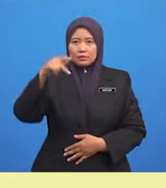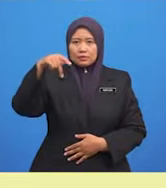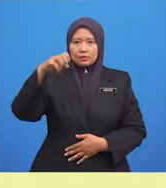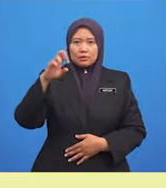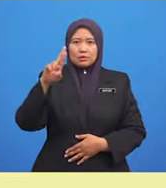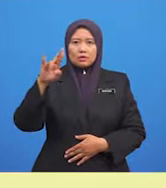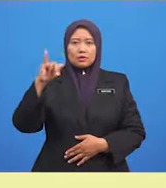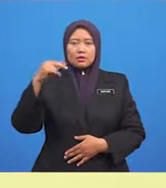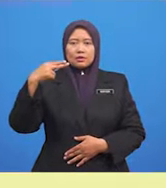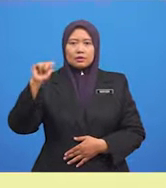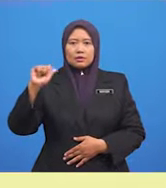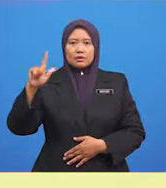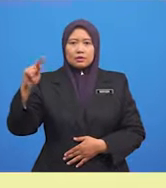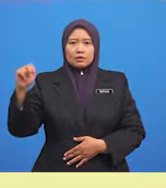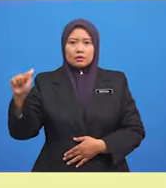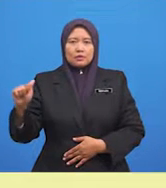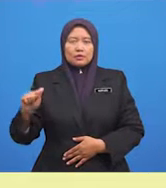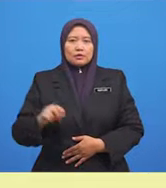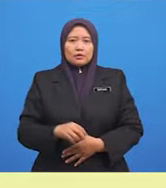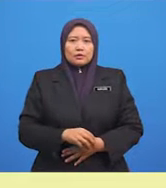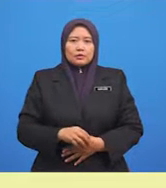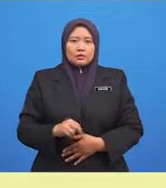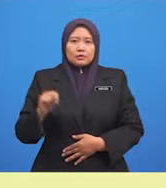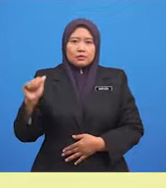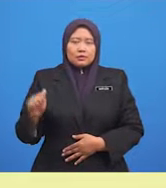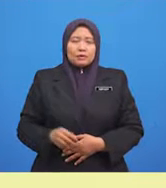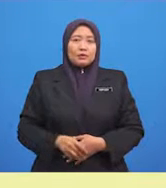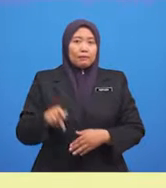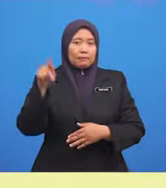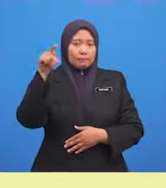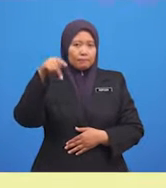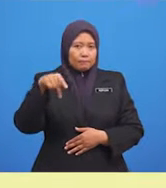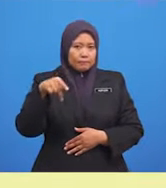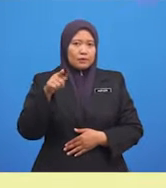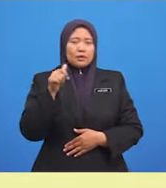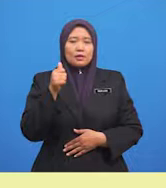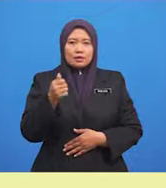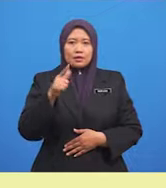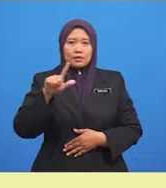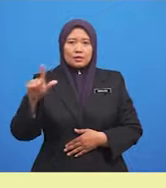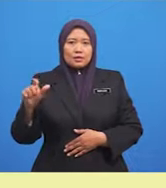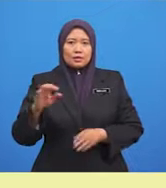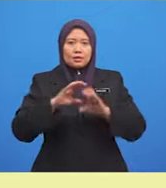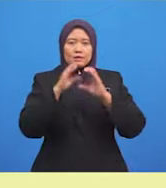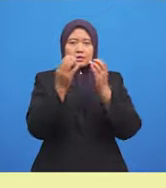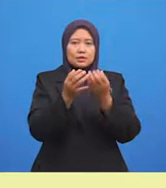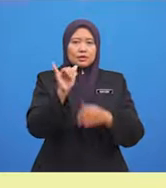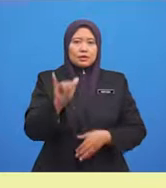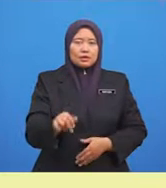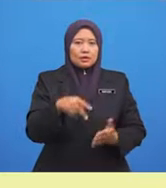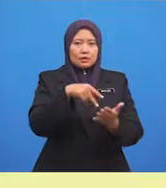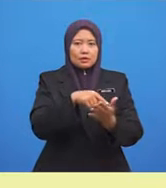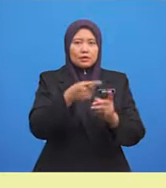Perihalan boleh ditulis sebagai P ialah set yang terdiri